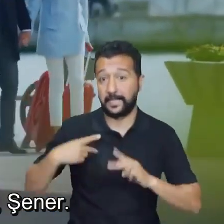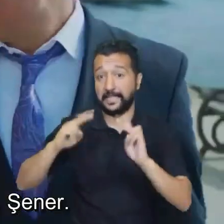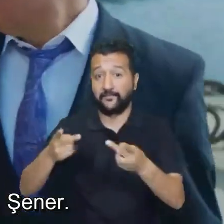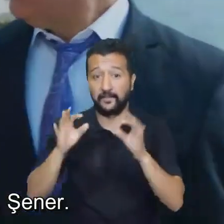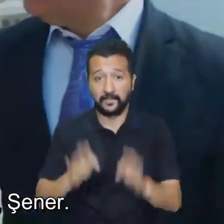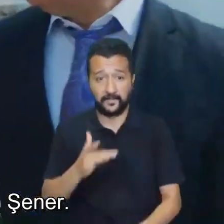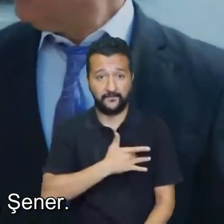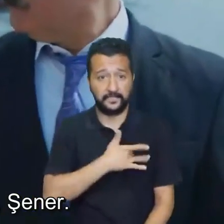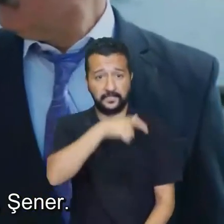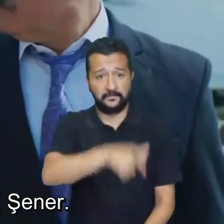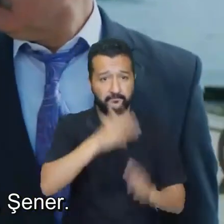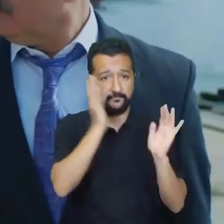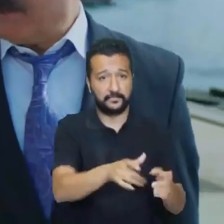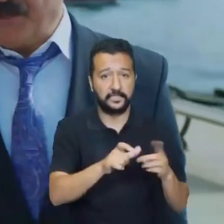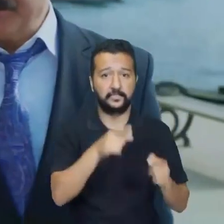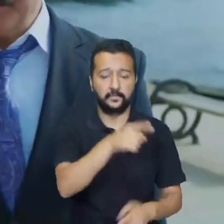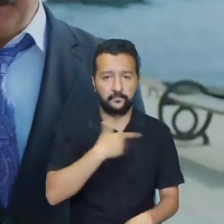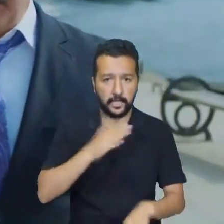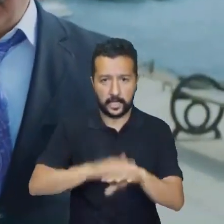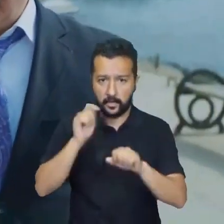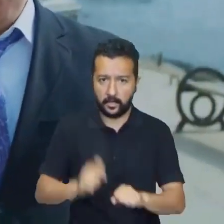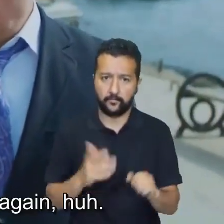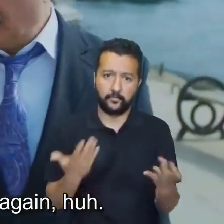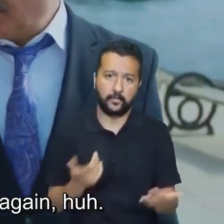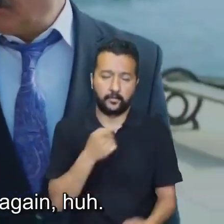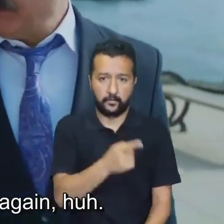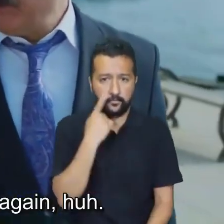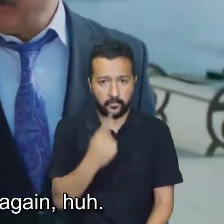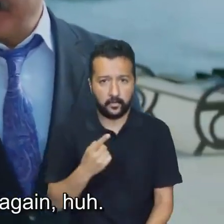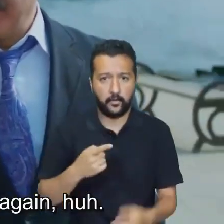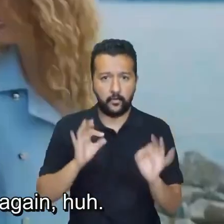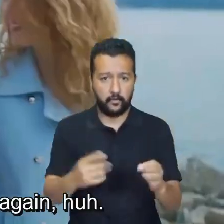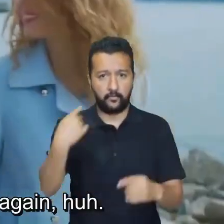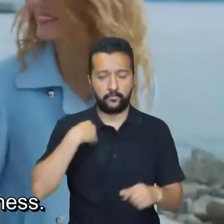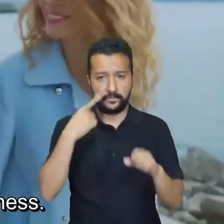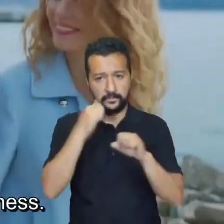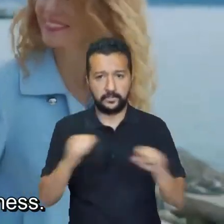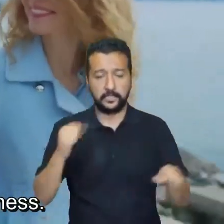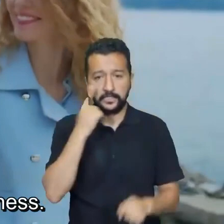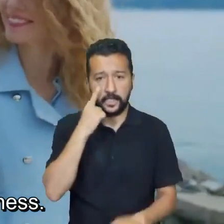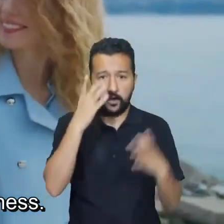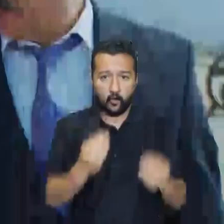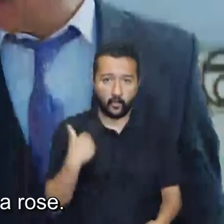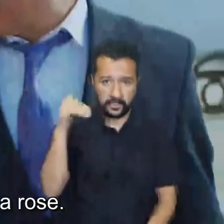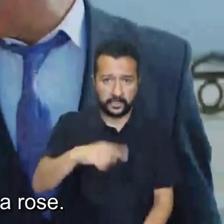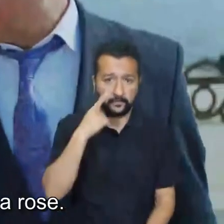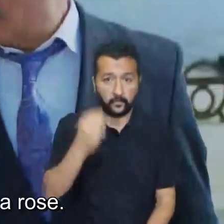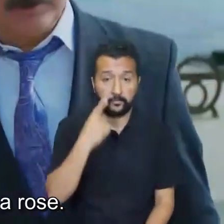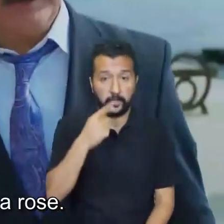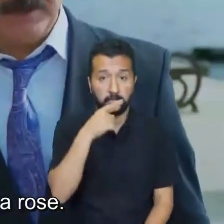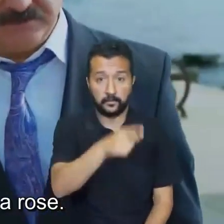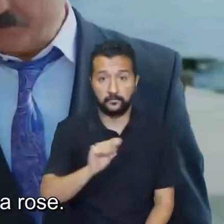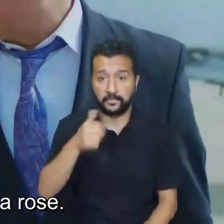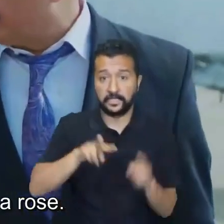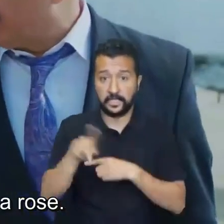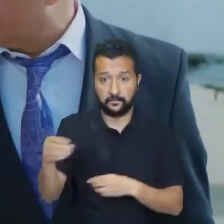devrettim. Ay vicdanın kurusun Şener. Ben ne yaptım şimdi ya? Allah Allah, olay yine bana patladı ha. Şahit ol dediniz, olduk. Bana bak, gül